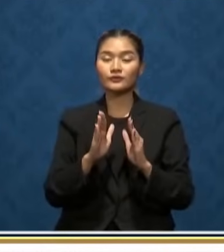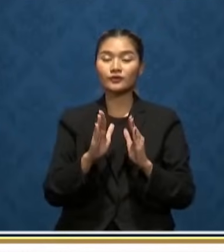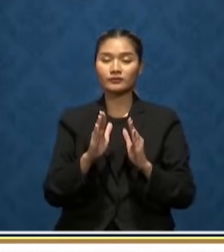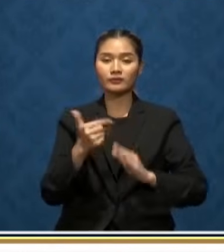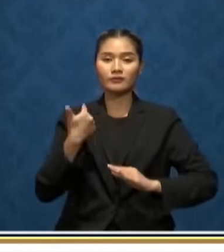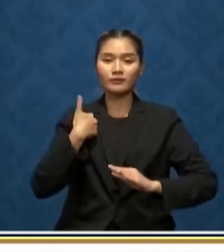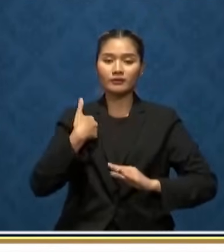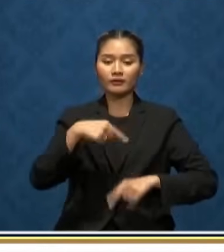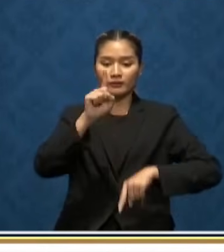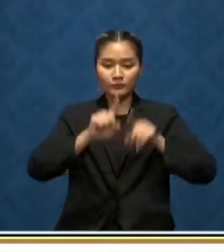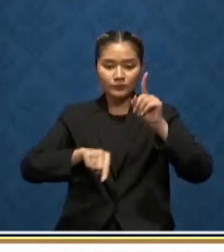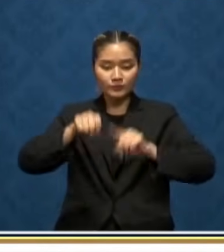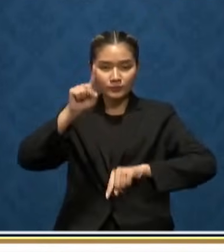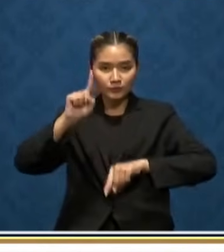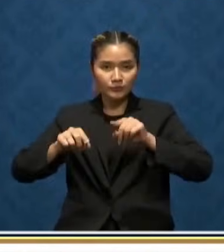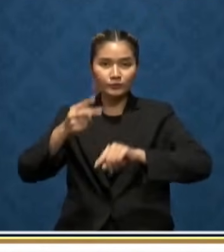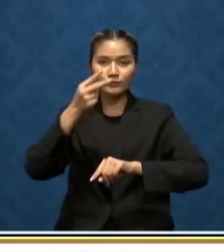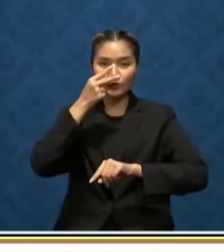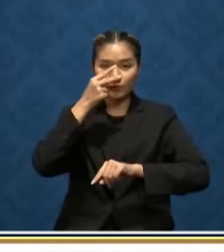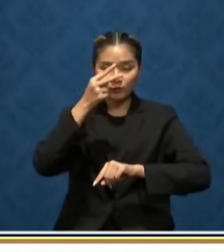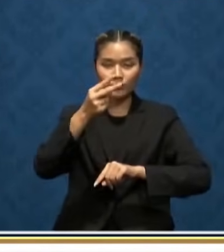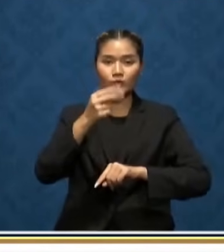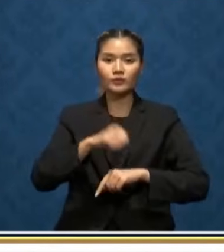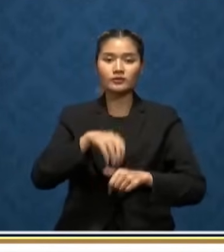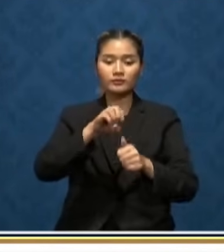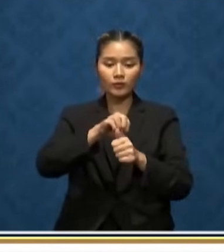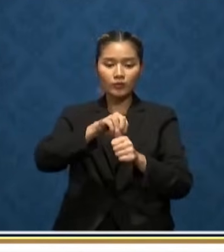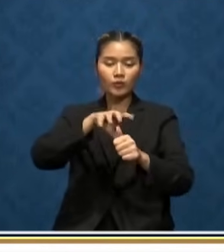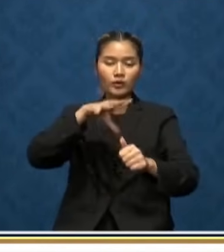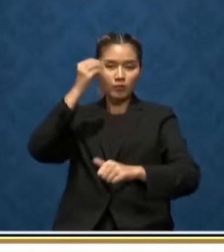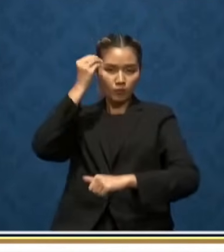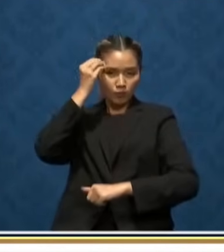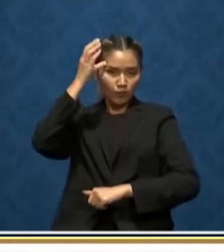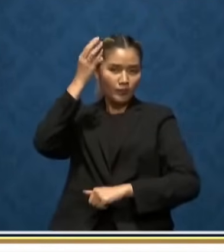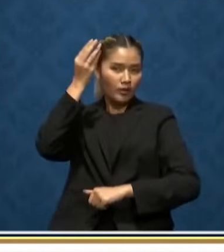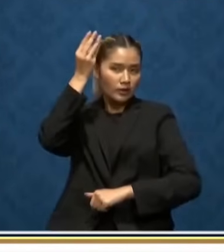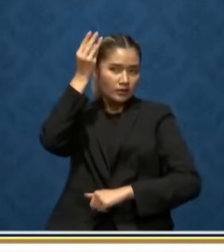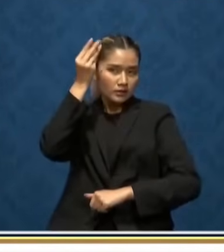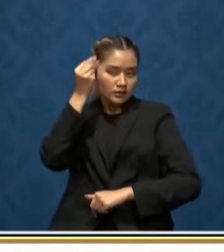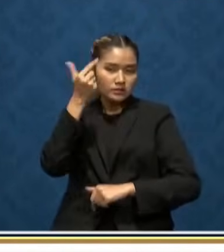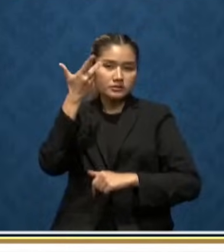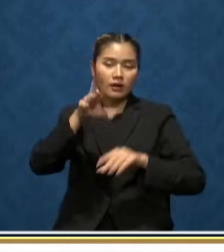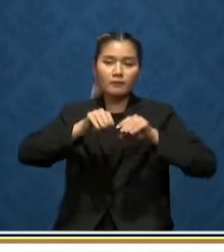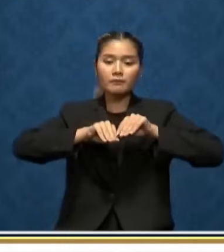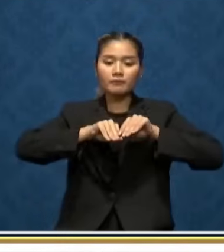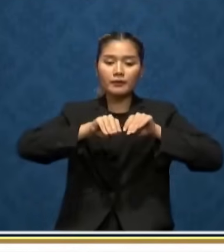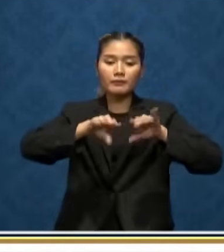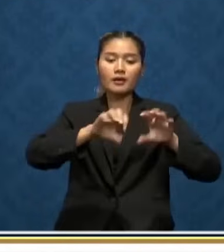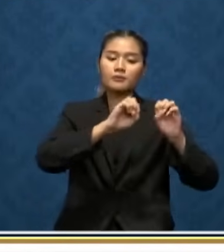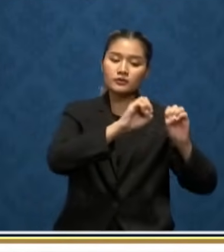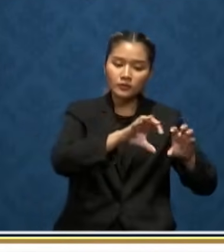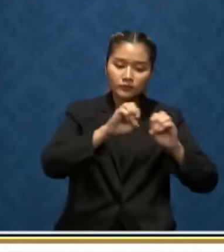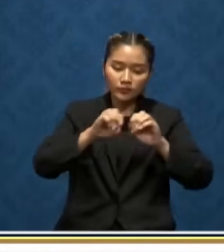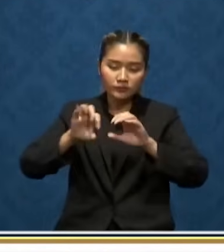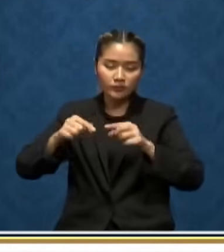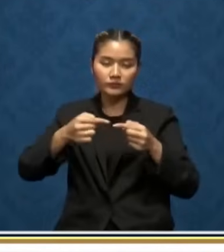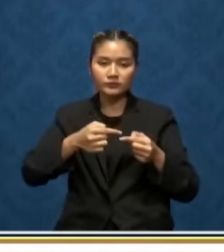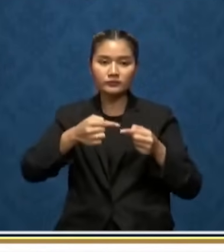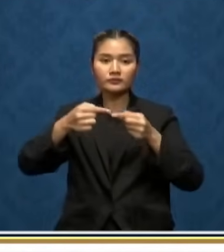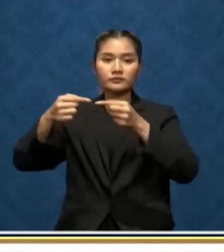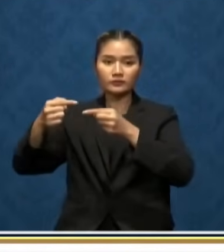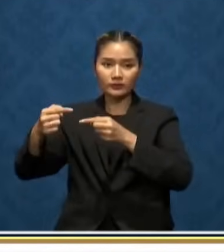คือคนที่เป็นผู้นำทางความคิดของสังคมและไปขยายผลต่อท่านประธาน